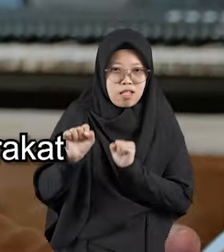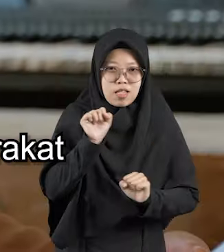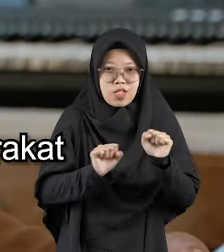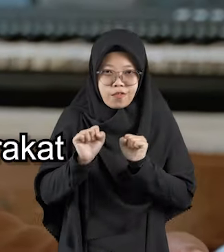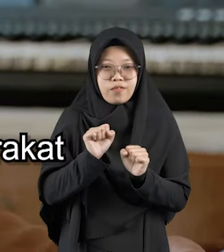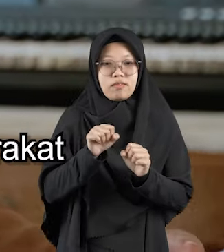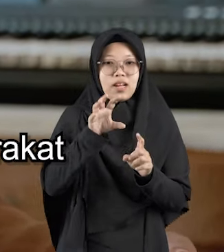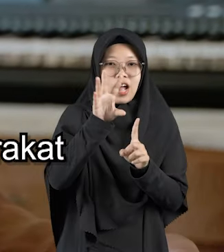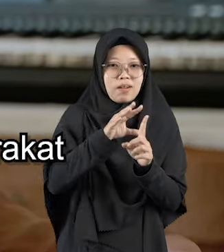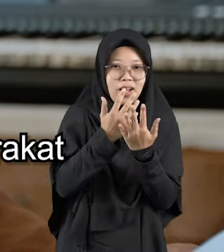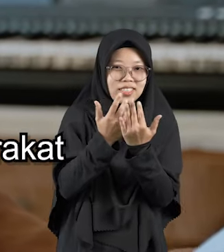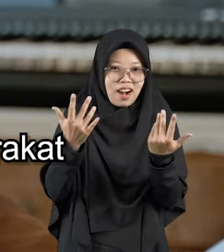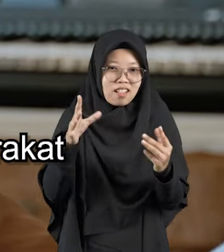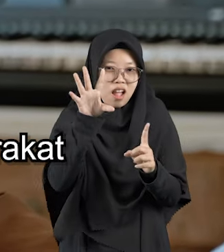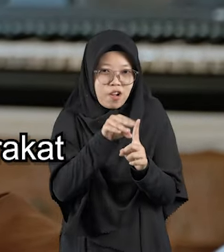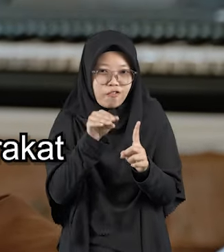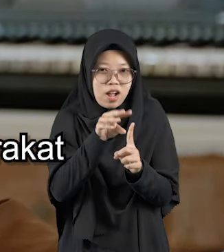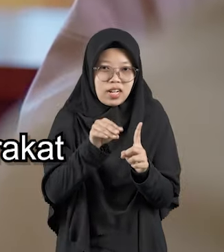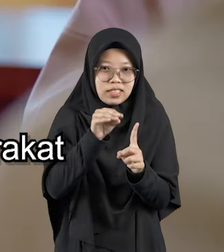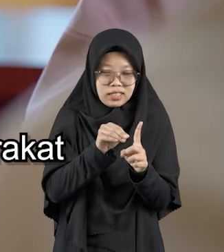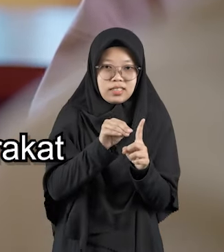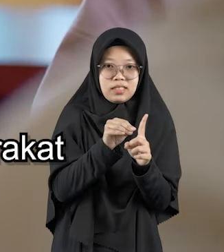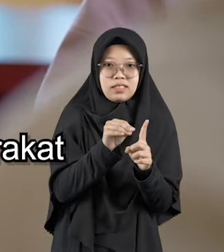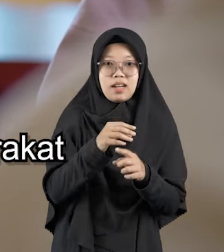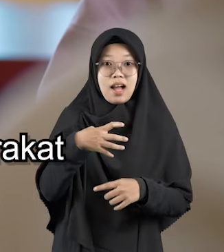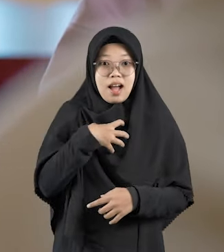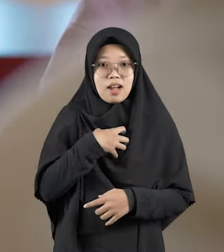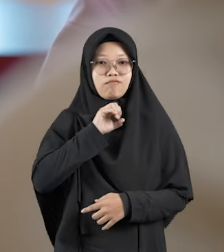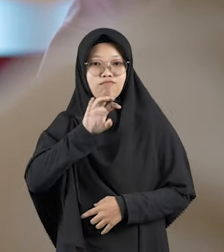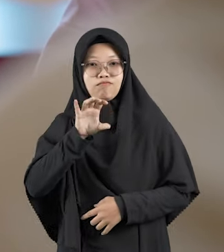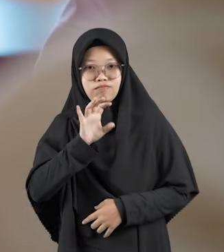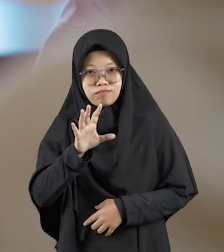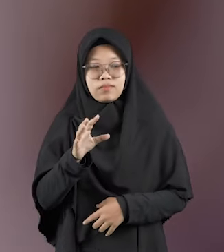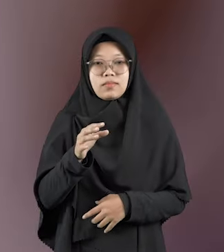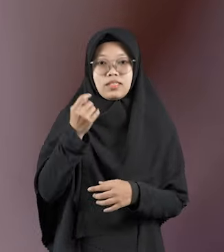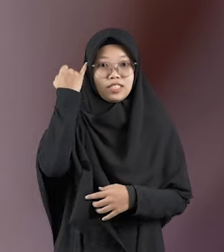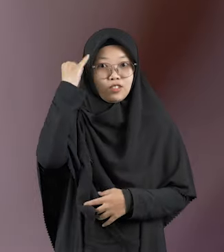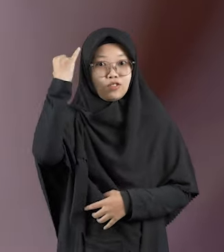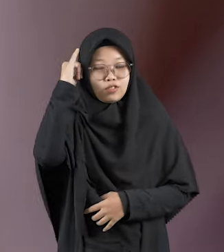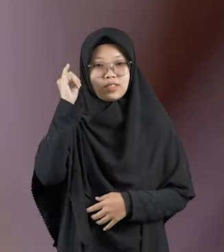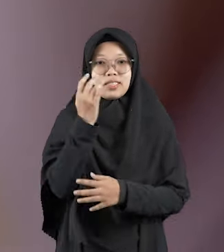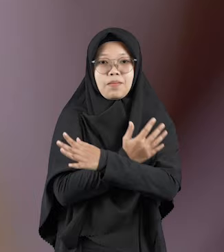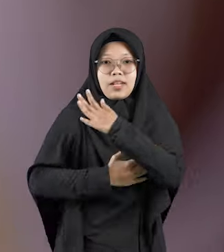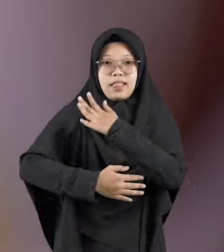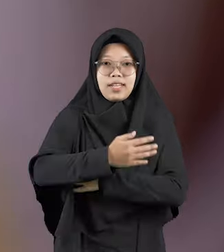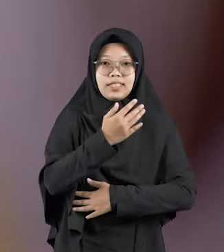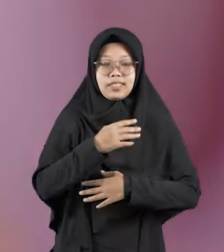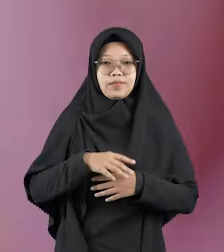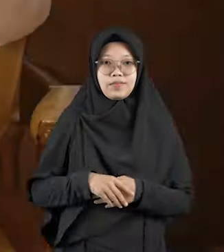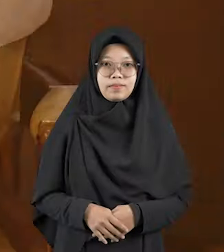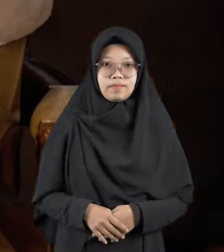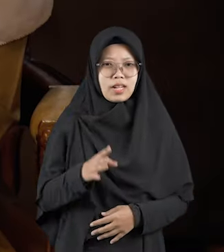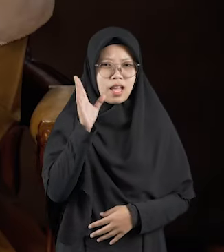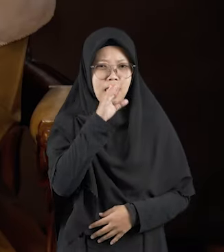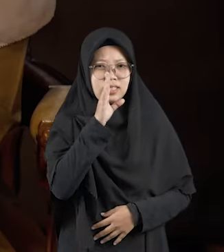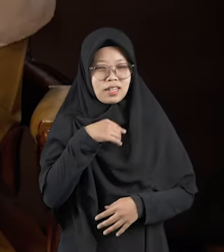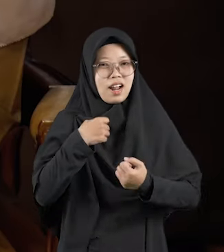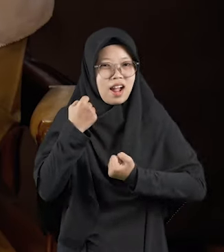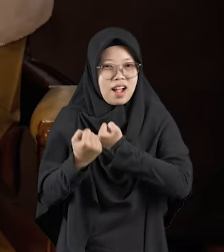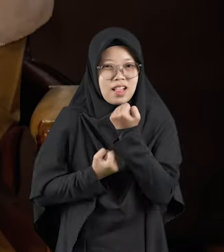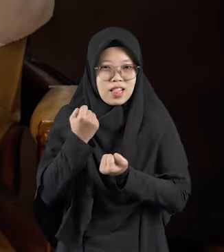ikut berperan aktif untuk melakukan advokasi masyarakat dan menyuarakan hak dan isu disabilitas. Ya,